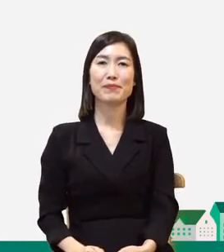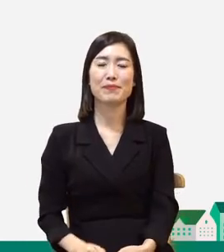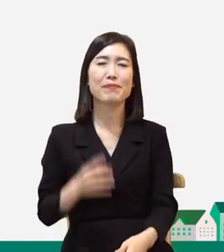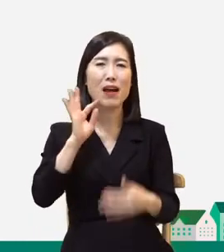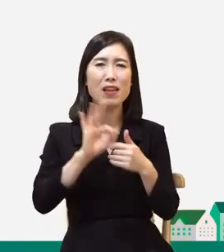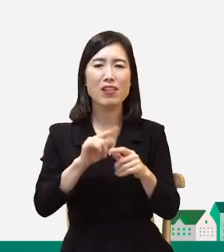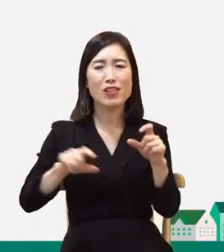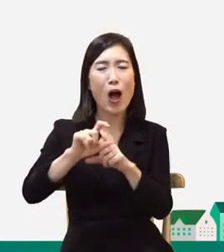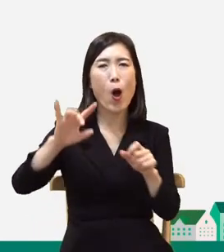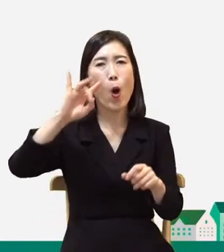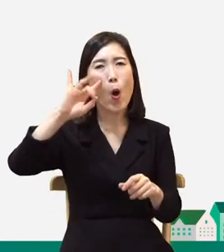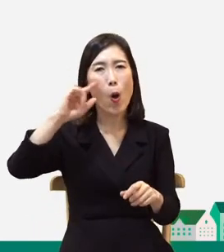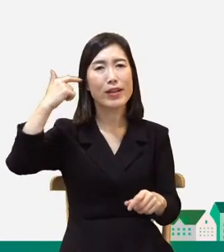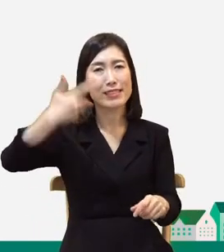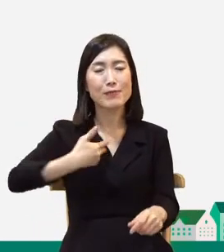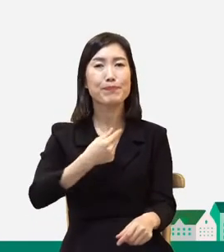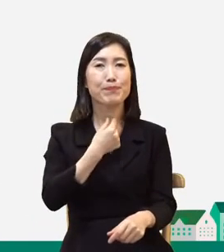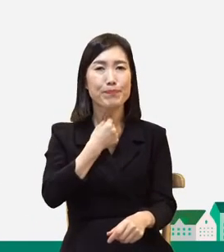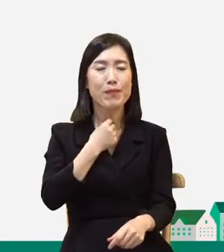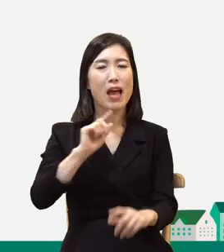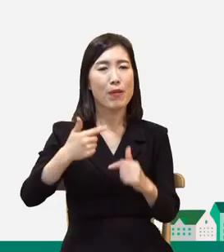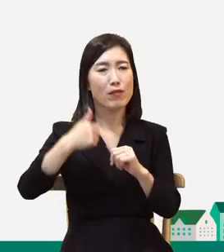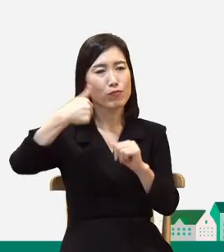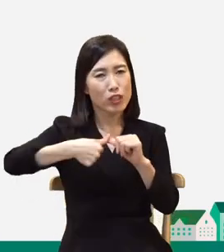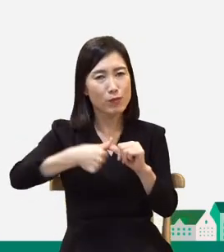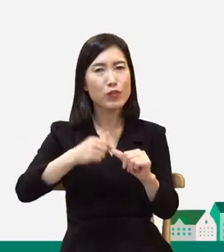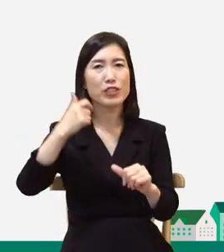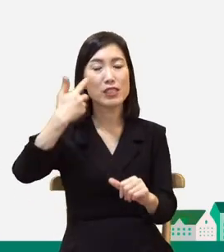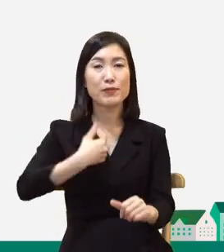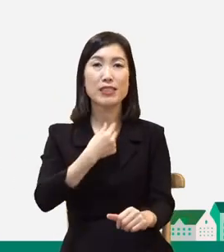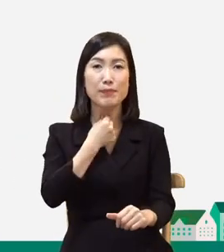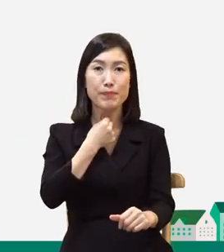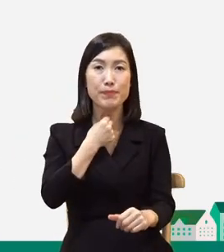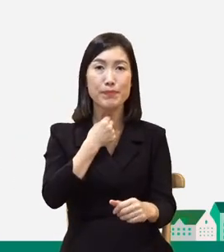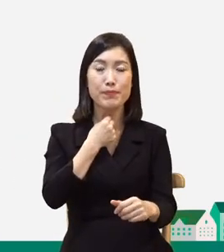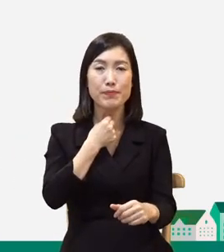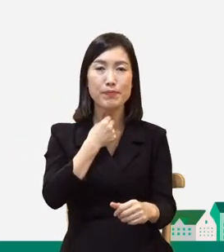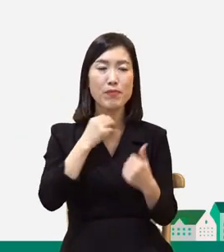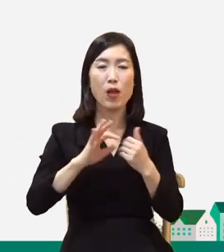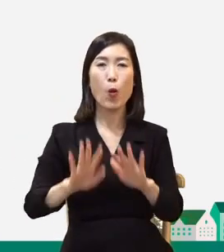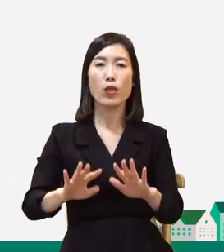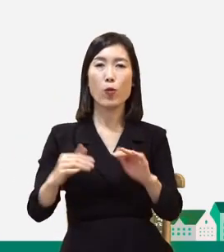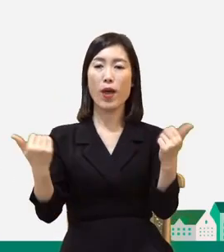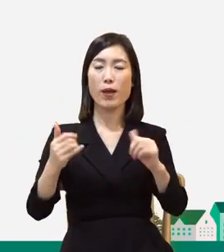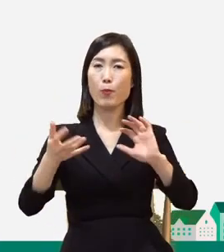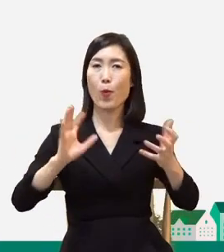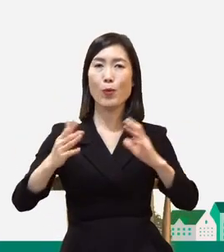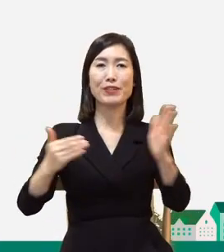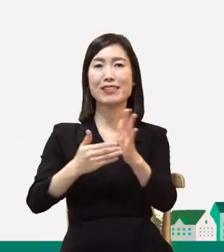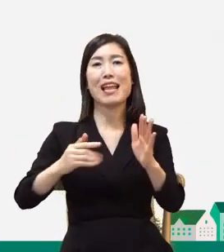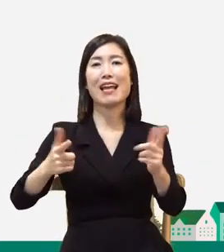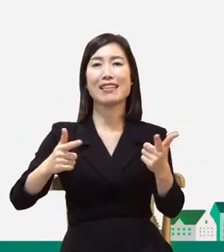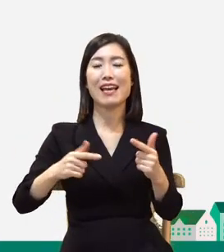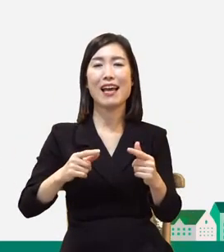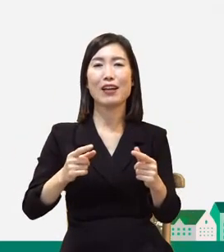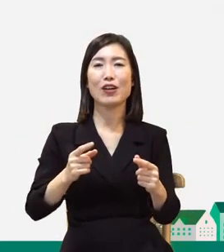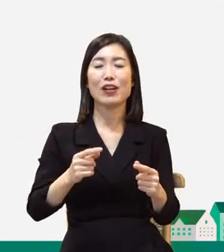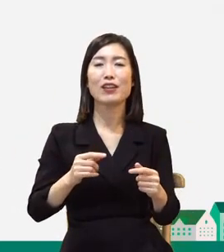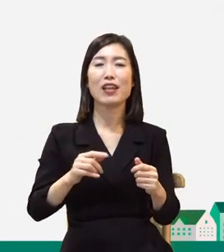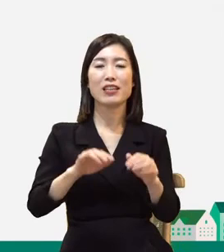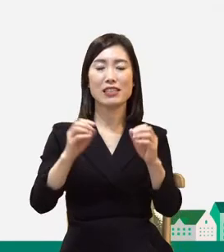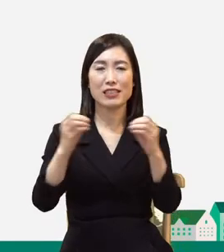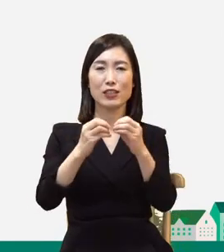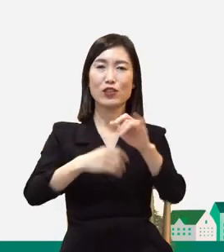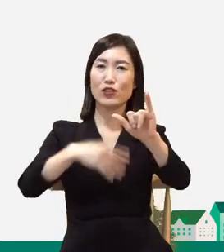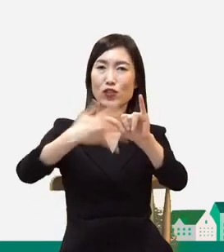좀 궁금하신 거나 조금 의견이 있으시면 지금 현재 계속 포럼이 진행되고 있으니까요. 언제든지 유튜브에